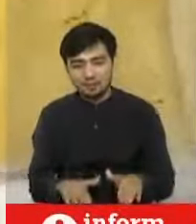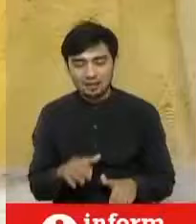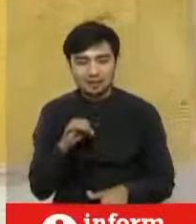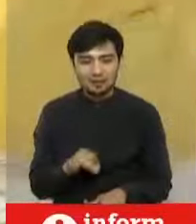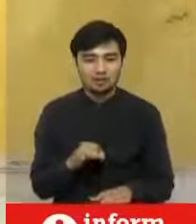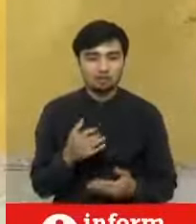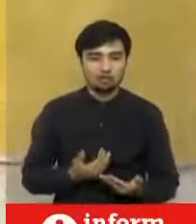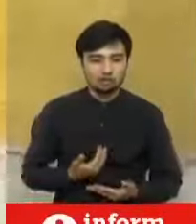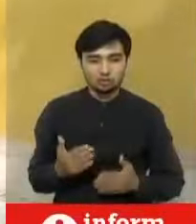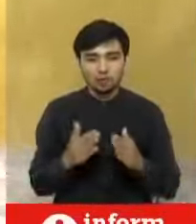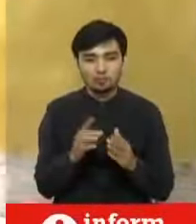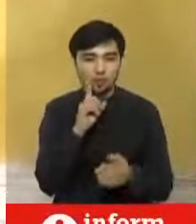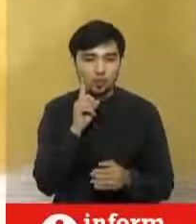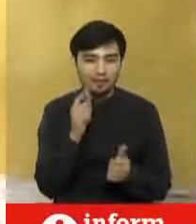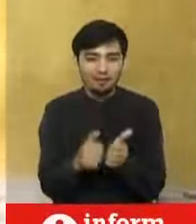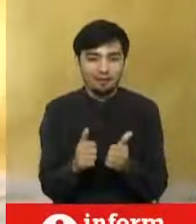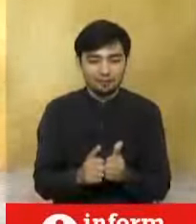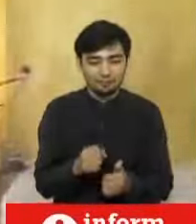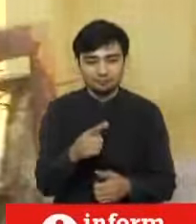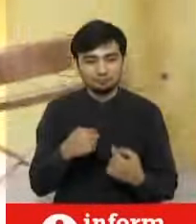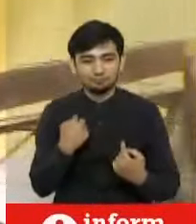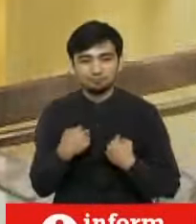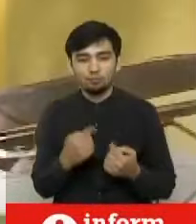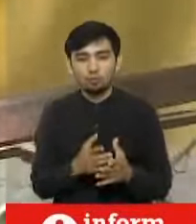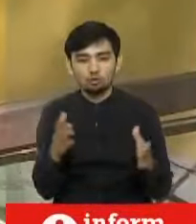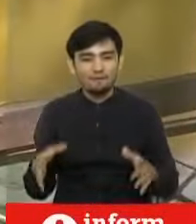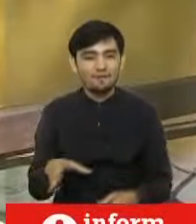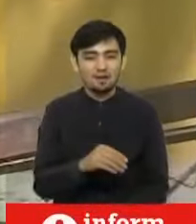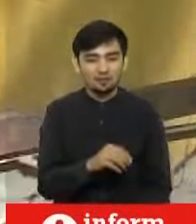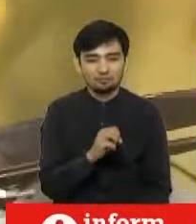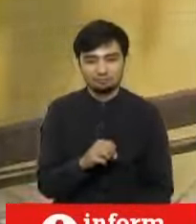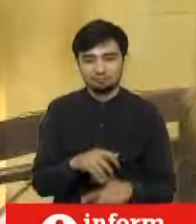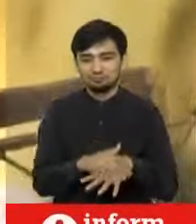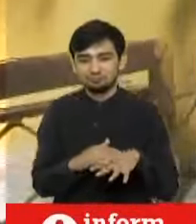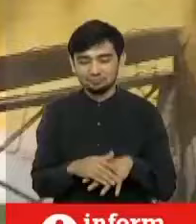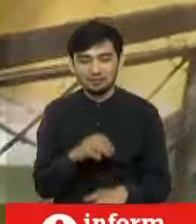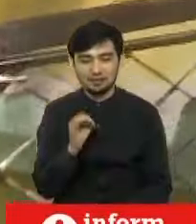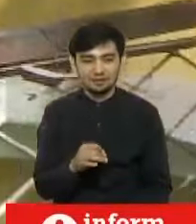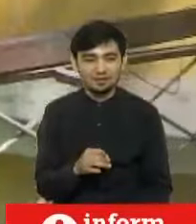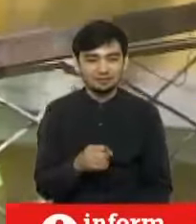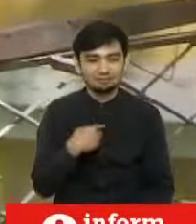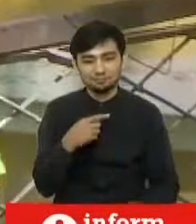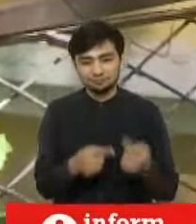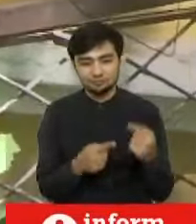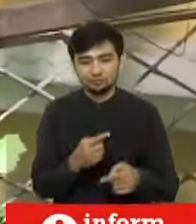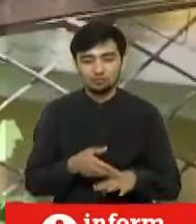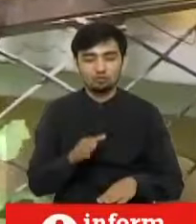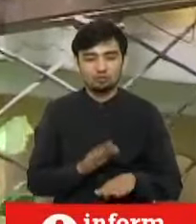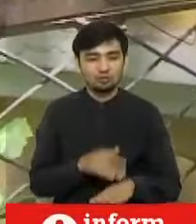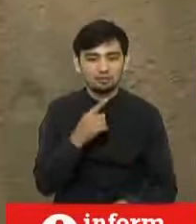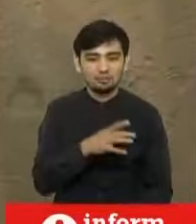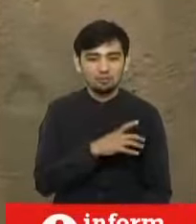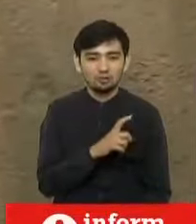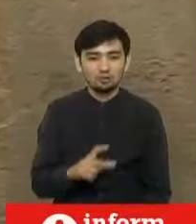расположенных близ зеленых насаждений, страдают больше всех от этих насекомых. Бороться с ними весьма сложно, говорят